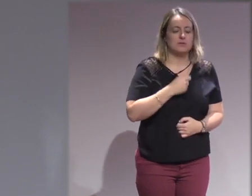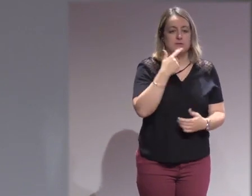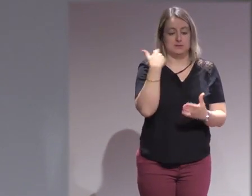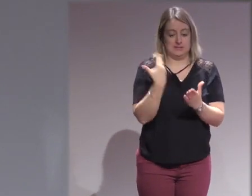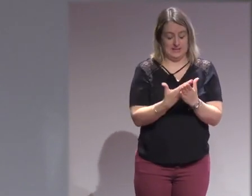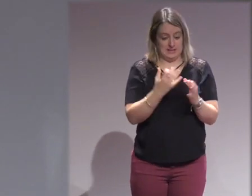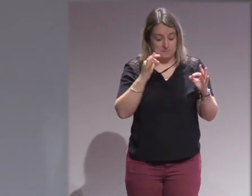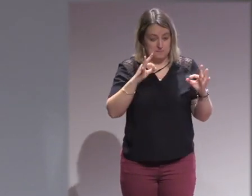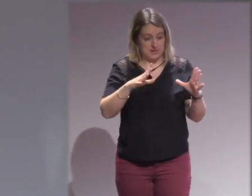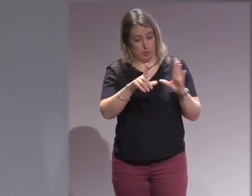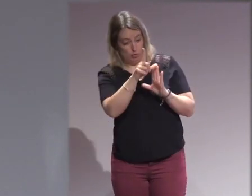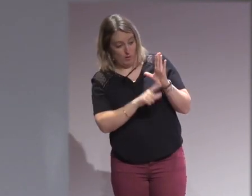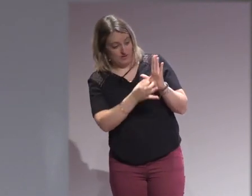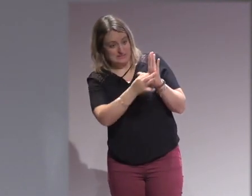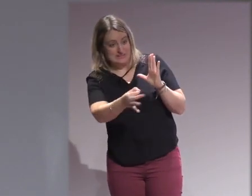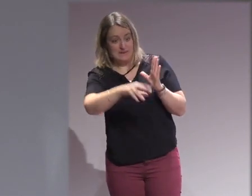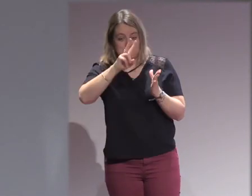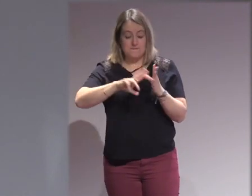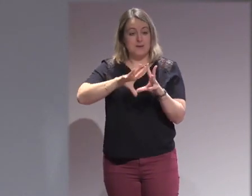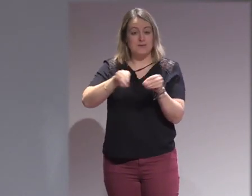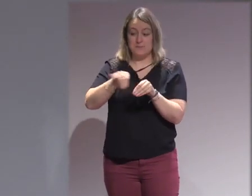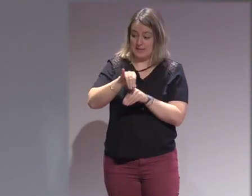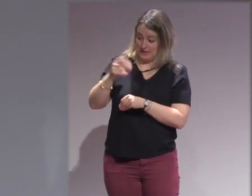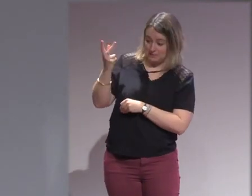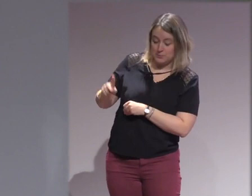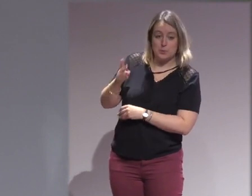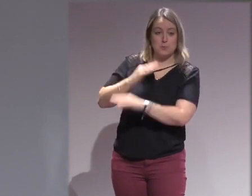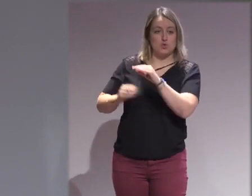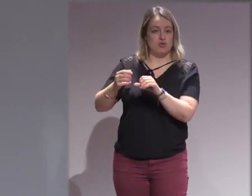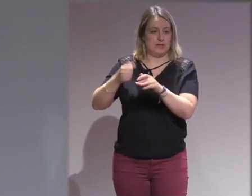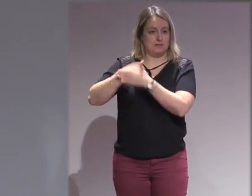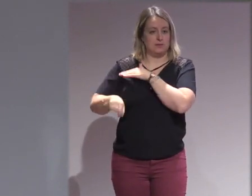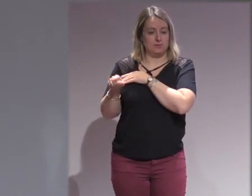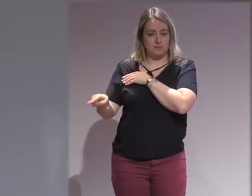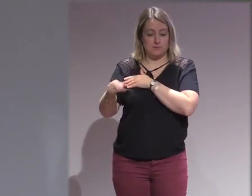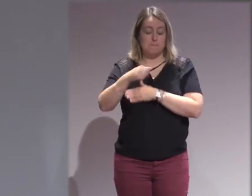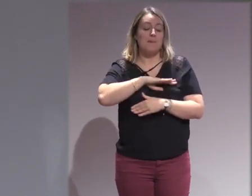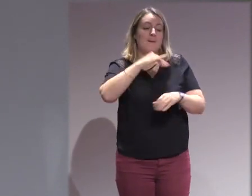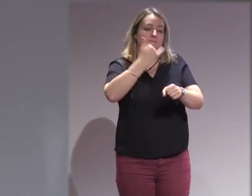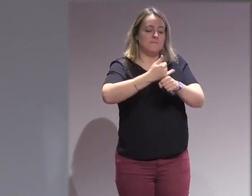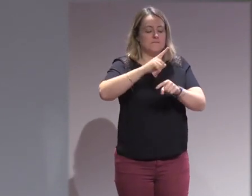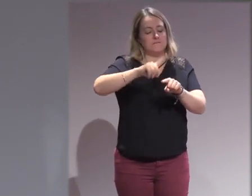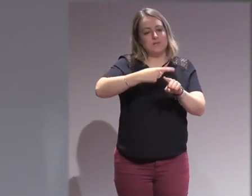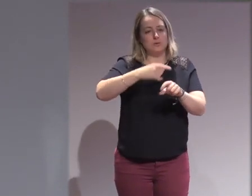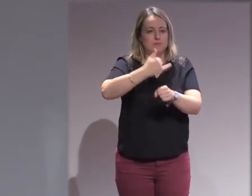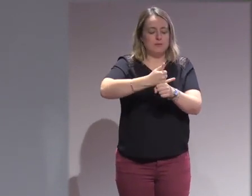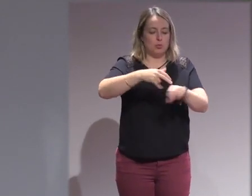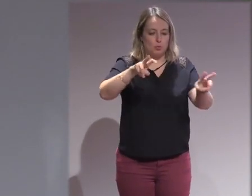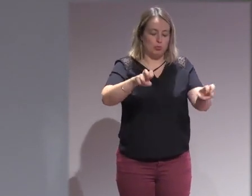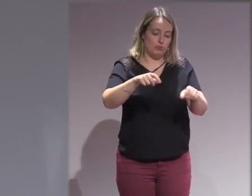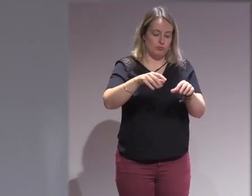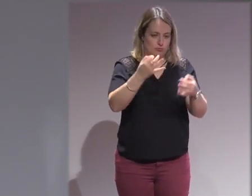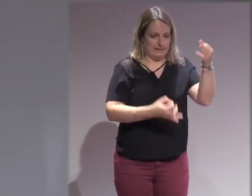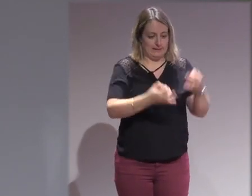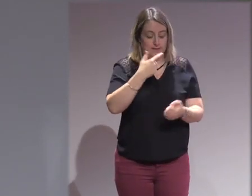la vraie famille, c'est la famille biologique. Parce qu'en fait, quand la fiction juridique a été mise en place dans l'adoption, bah c'est l'époque où c'était